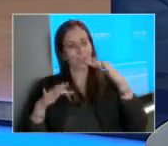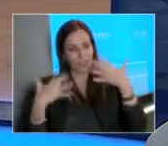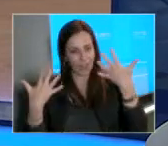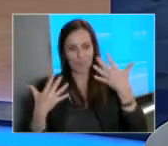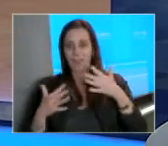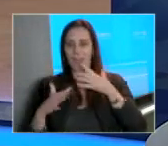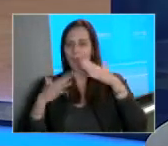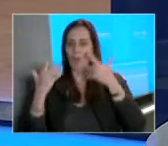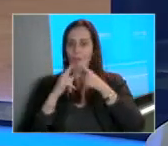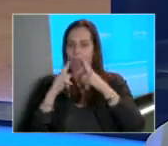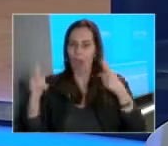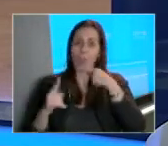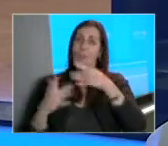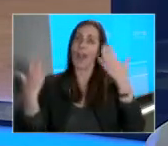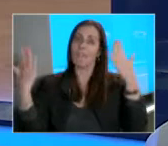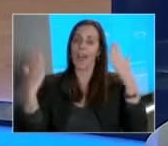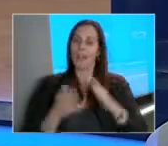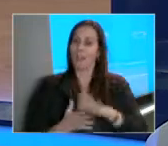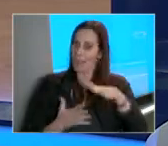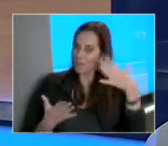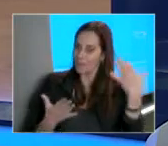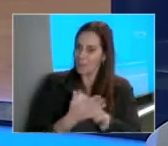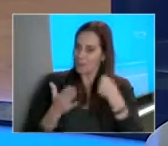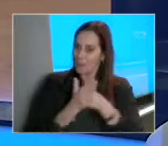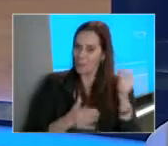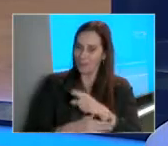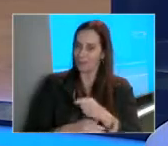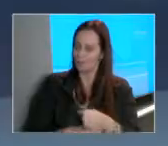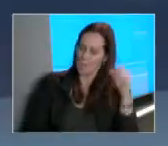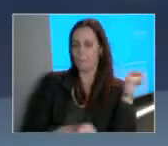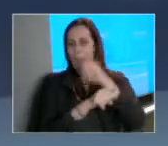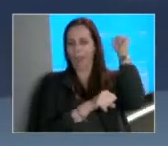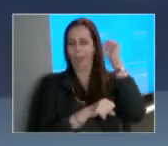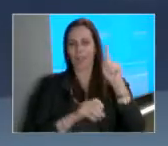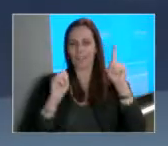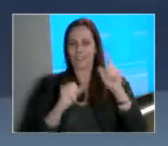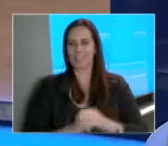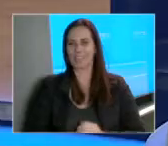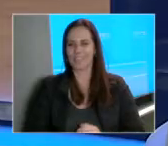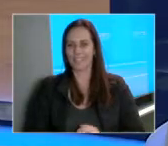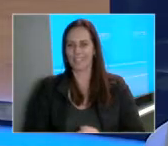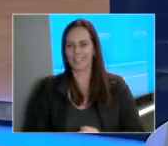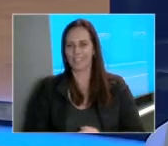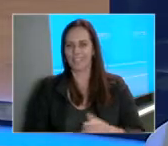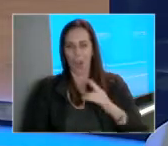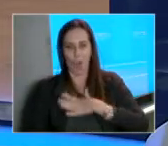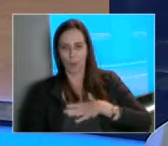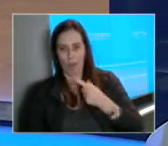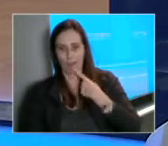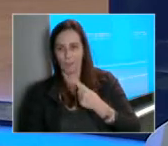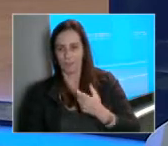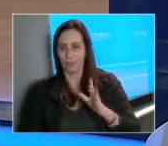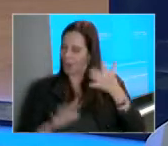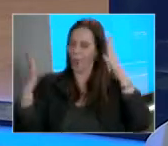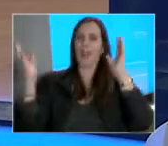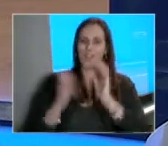שיהיה לנו עשור אדום, הלוואי. גם ניצחנו נקווה. בסוף שבוע האחרון, קראנו אותה, מה זה ניצחנו? 1-0. אני זה לא אחד מהניצחונות הגדולים, שאת לא טוב, יודעת. טוב,